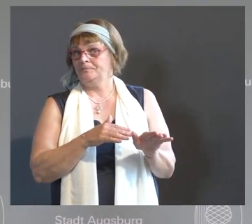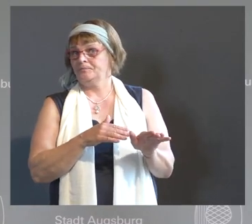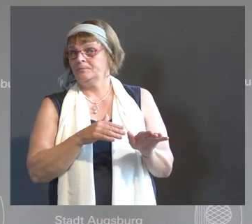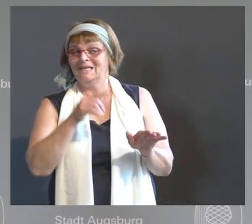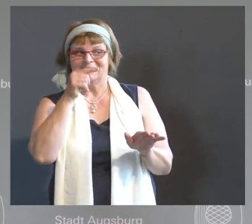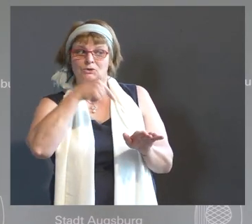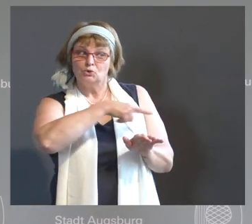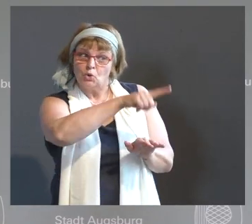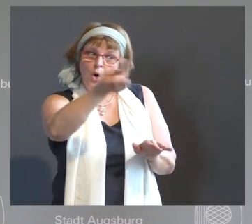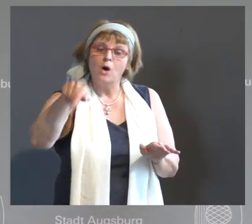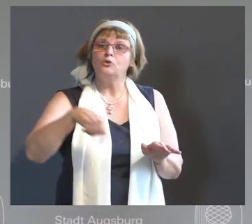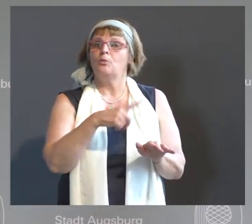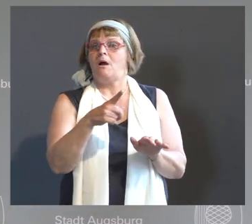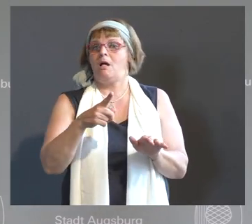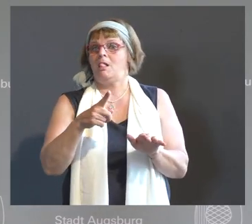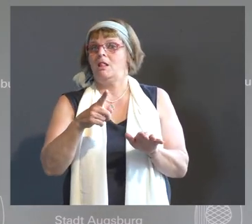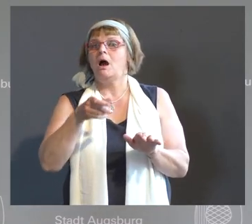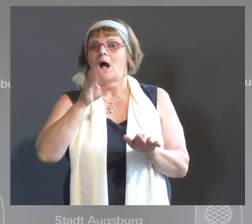Konsumverbot.